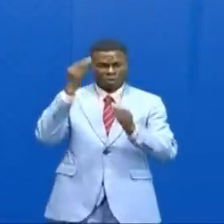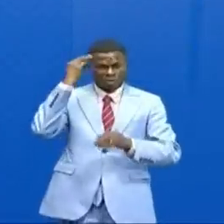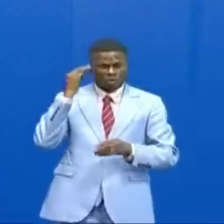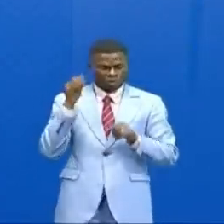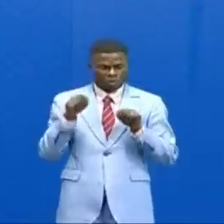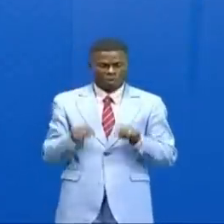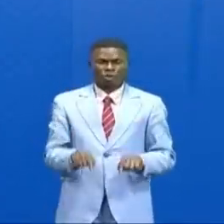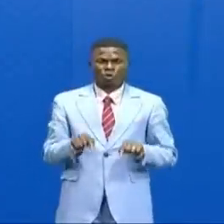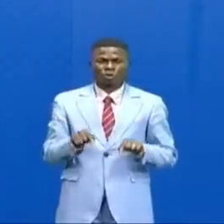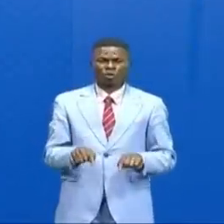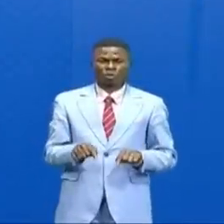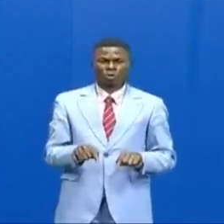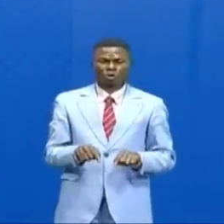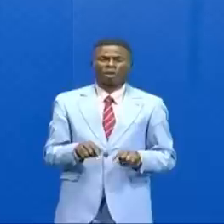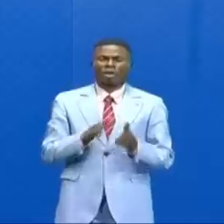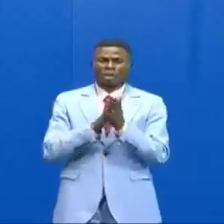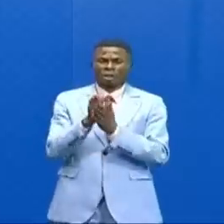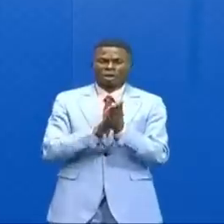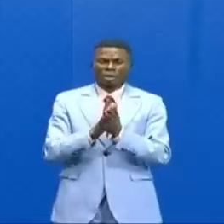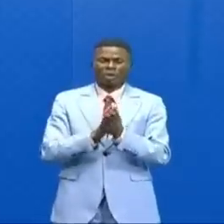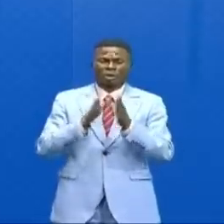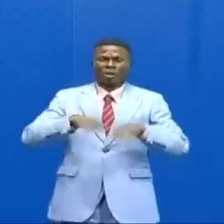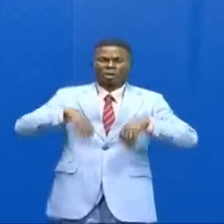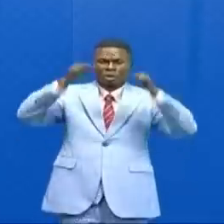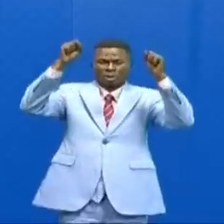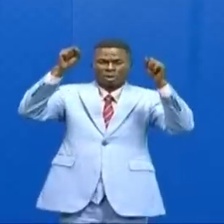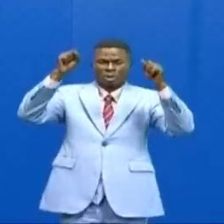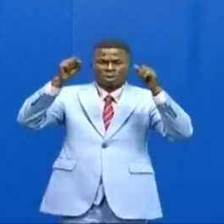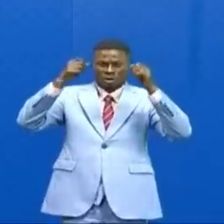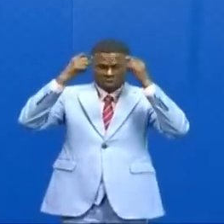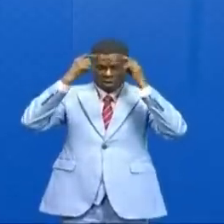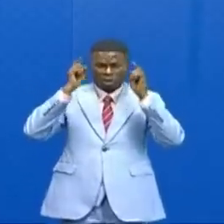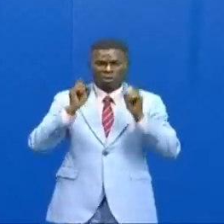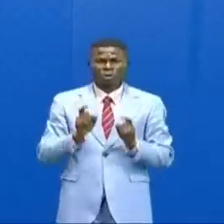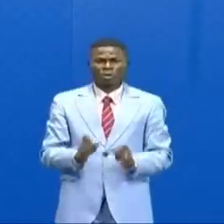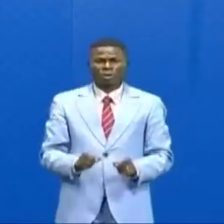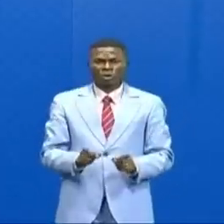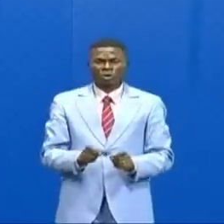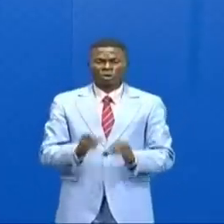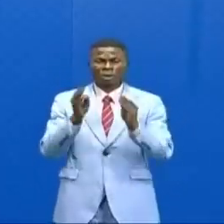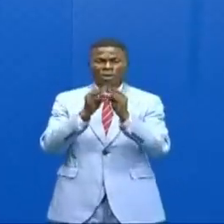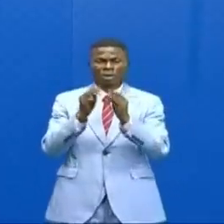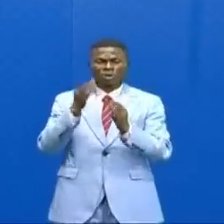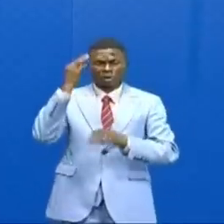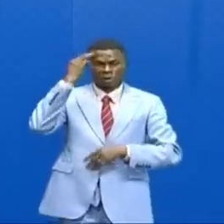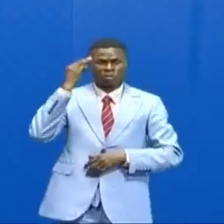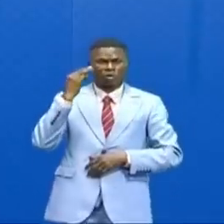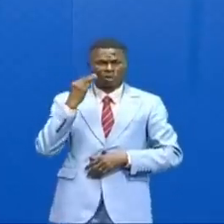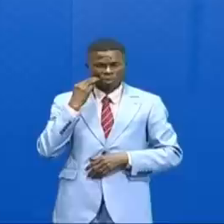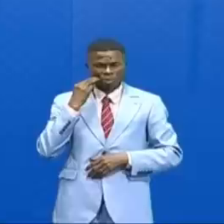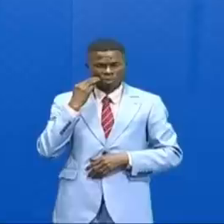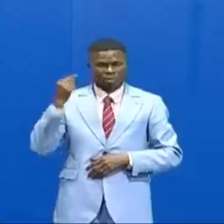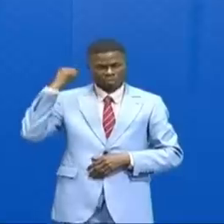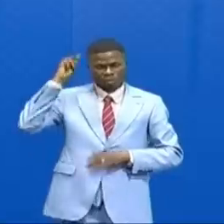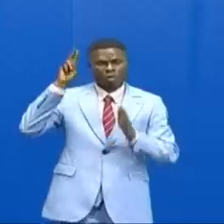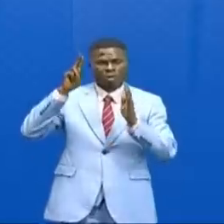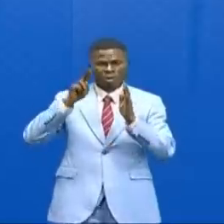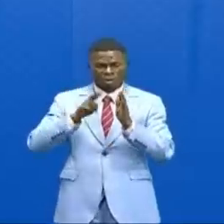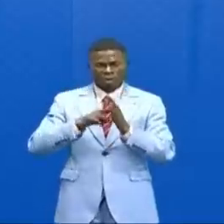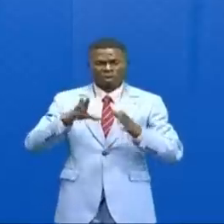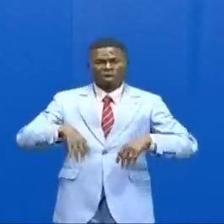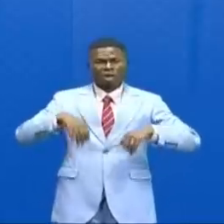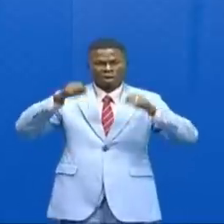de ce jour, relatif à l'approbation d'un relevé des décisions de Conseil de ministres. Le gouvernement a